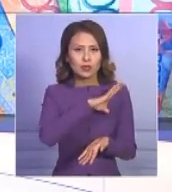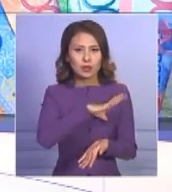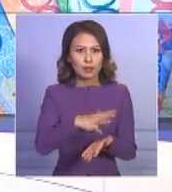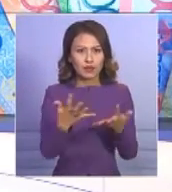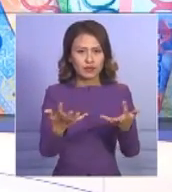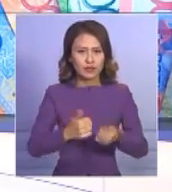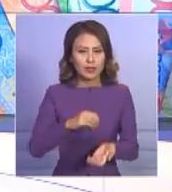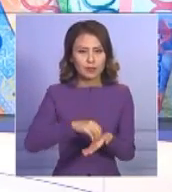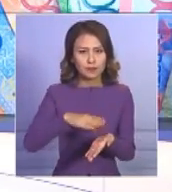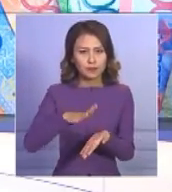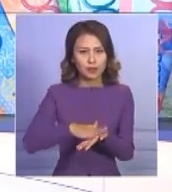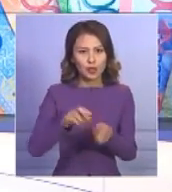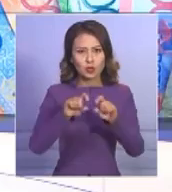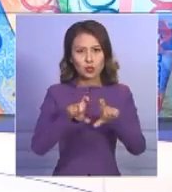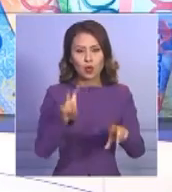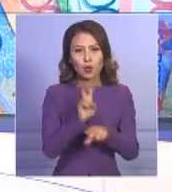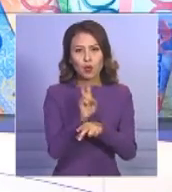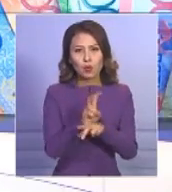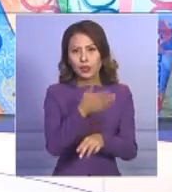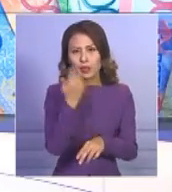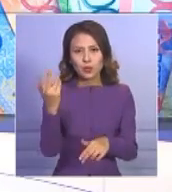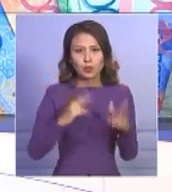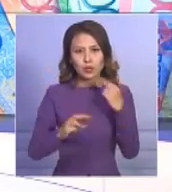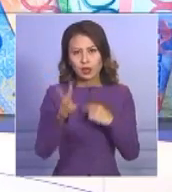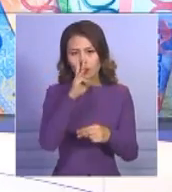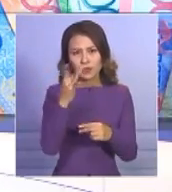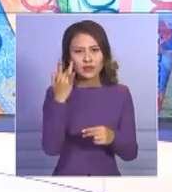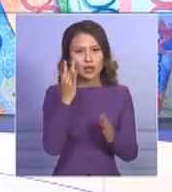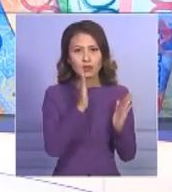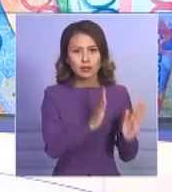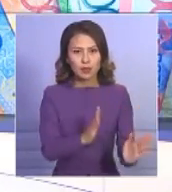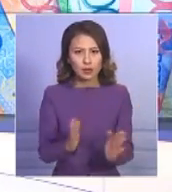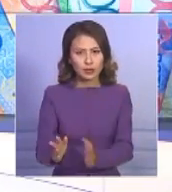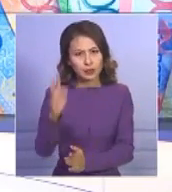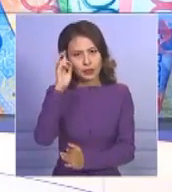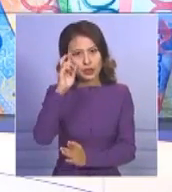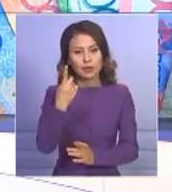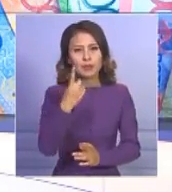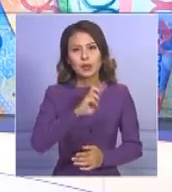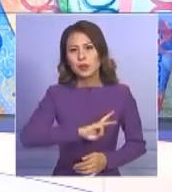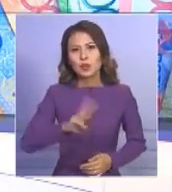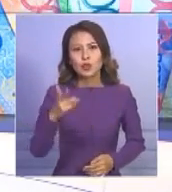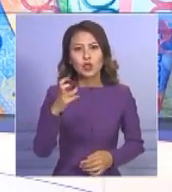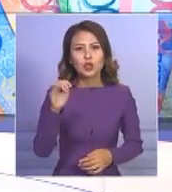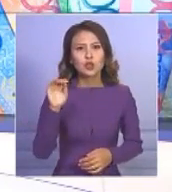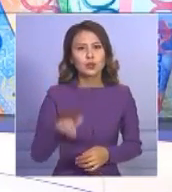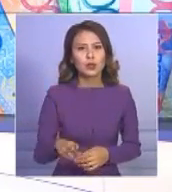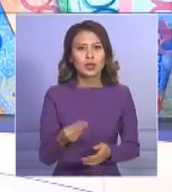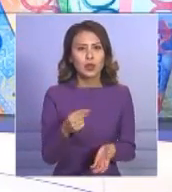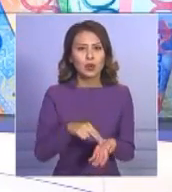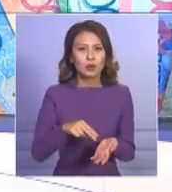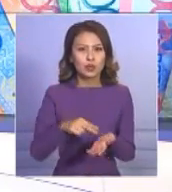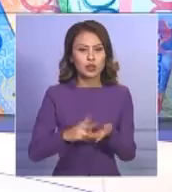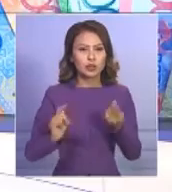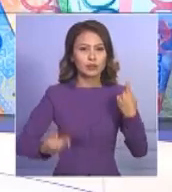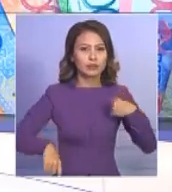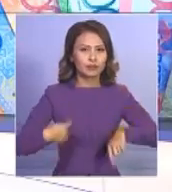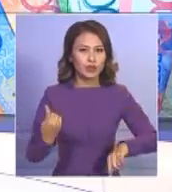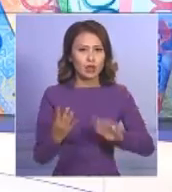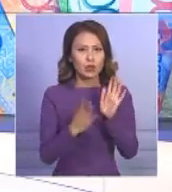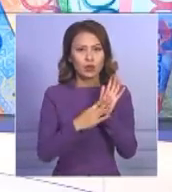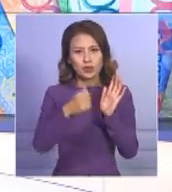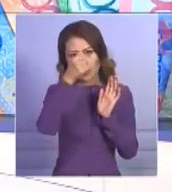қызметке алған. Мектепке келмейтін мұғалімнің жалақысы ай сайын түсіп отырады. Осылайша мемлекетке 1 миллион 200 мың теңге көлемінде шығын